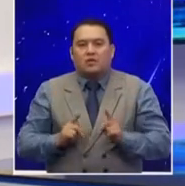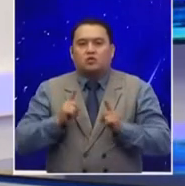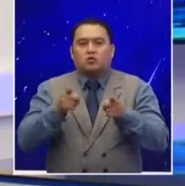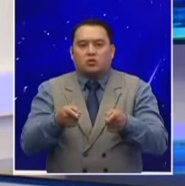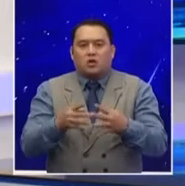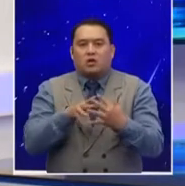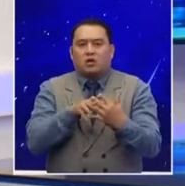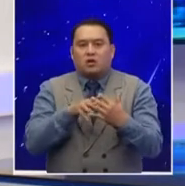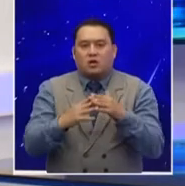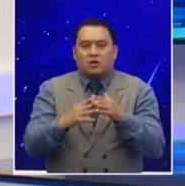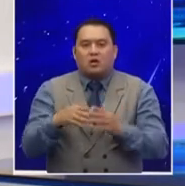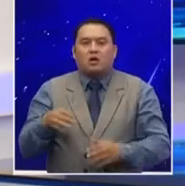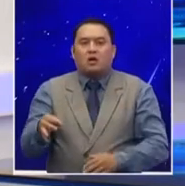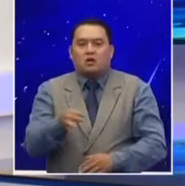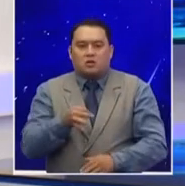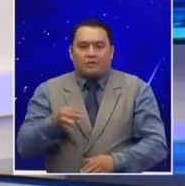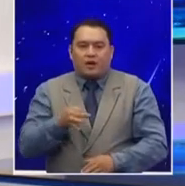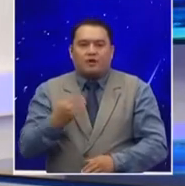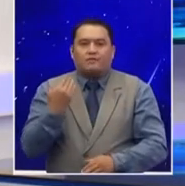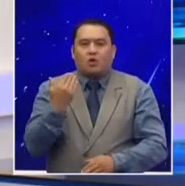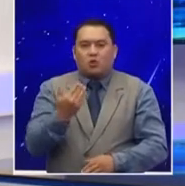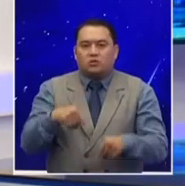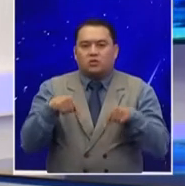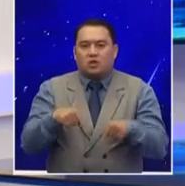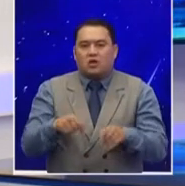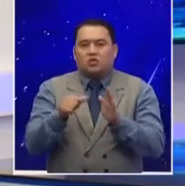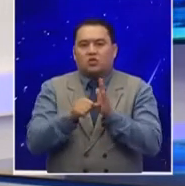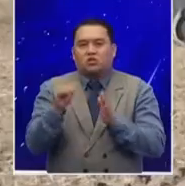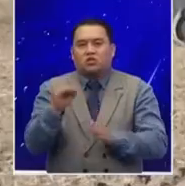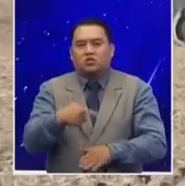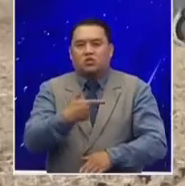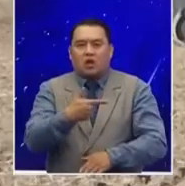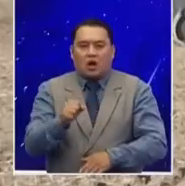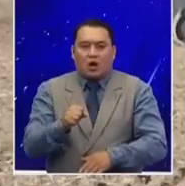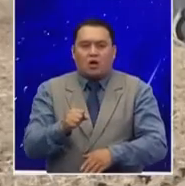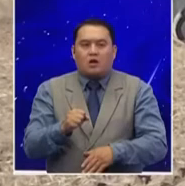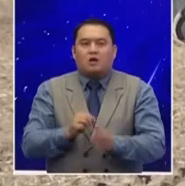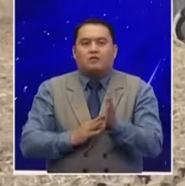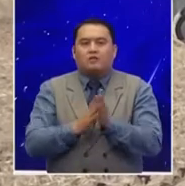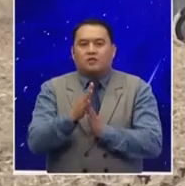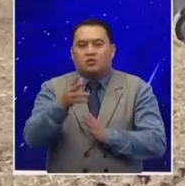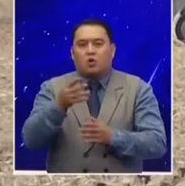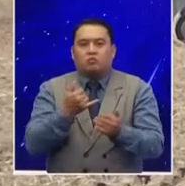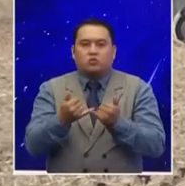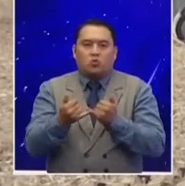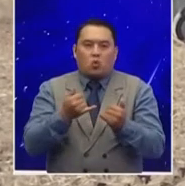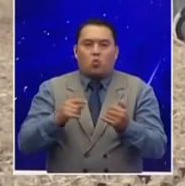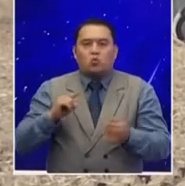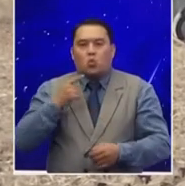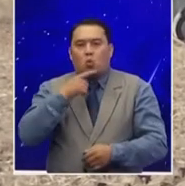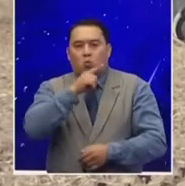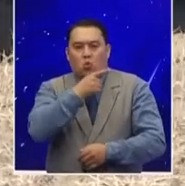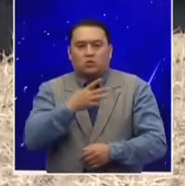в крестьянском хозяйстве ТО «Кызылшок». Здесь на 6 тысячах гектарах раскинули зерновые, бобовые и